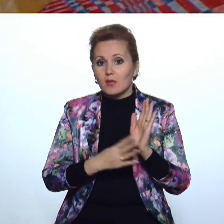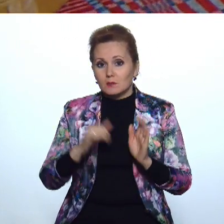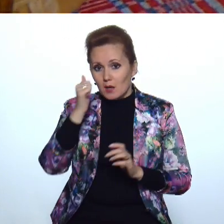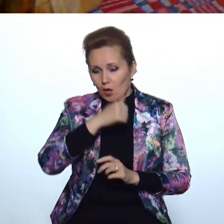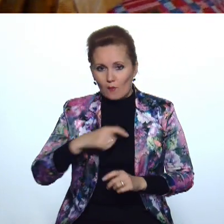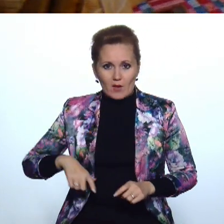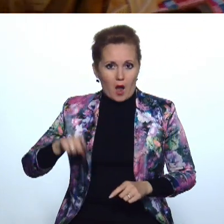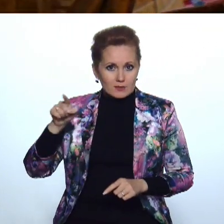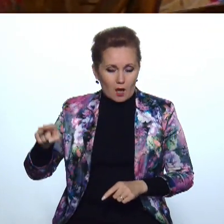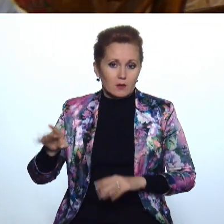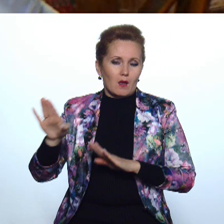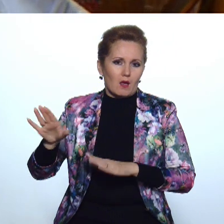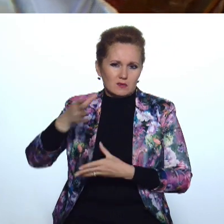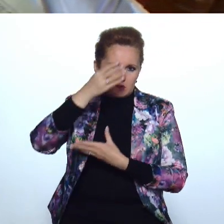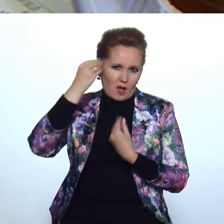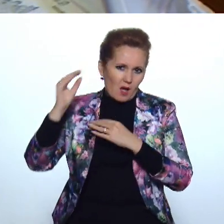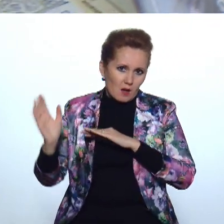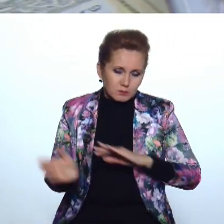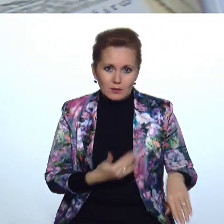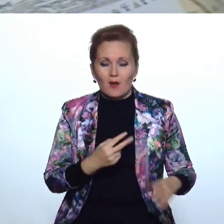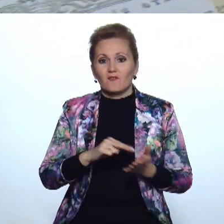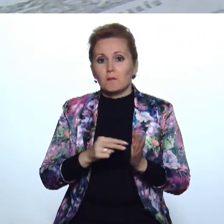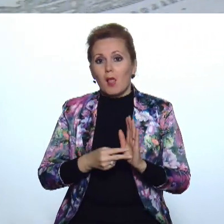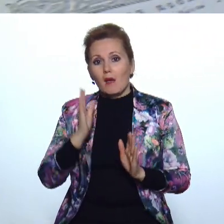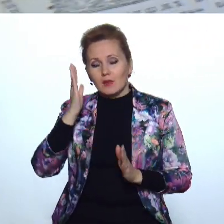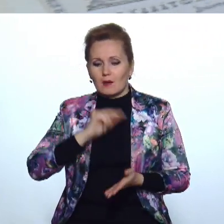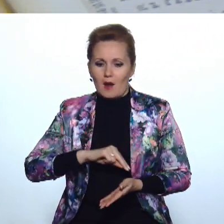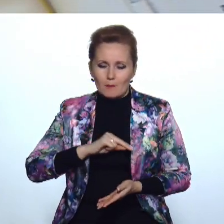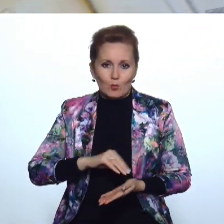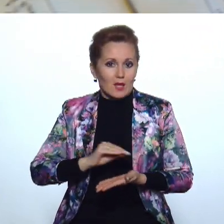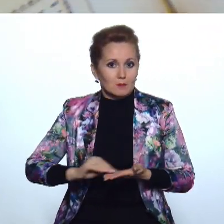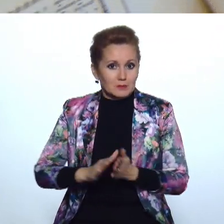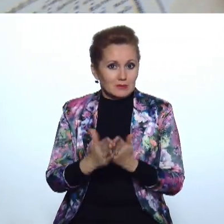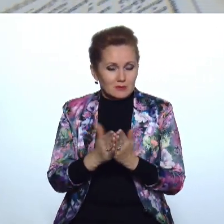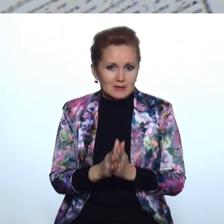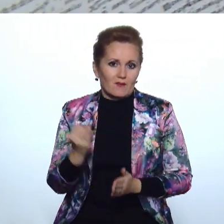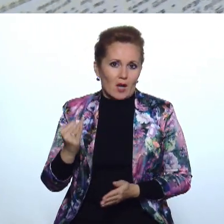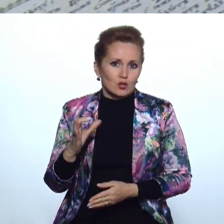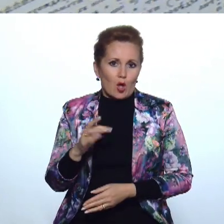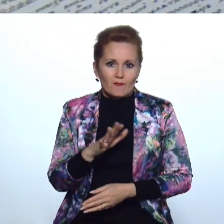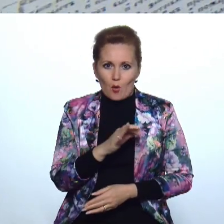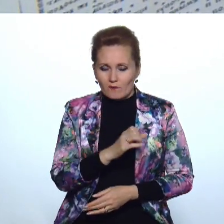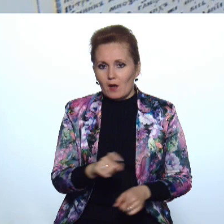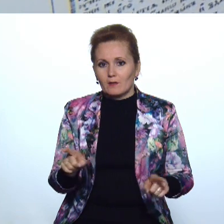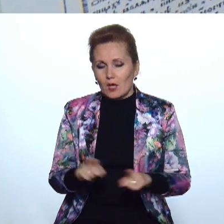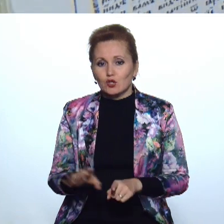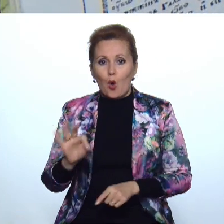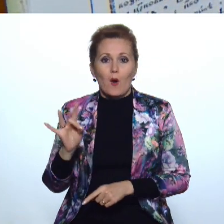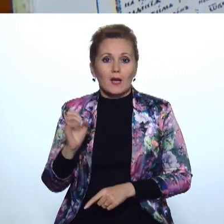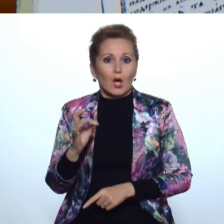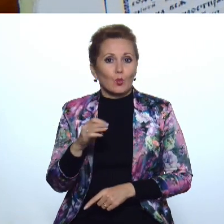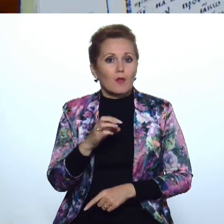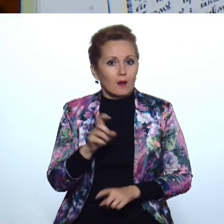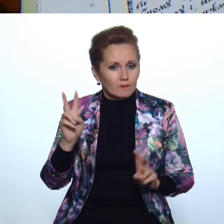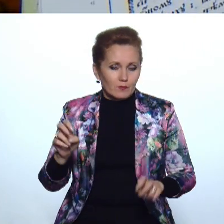после чего на долгое время была забыта. В планах и работа над произведением Ивана Соловьева, оно также о рекрутах.